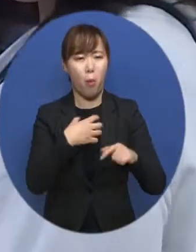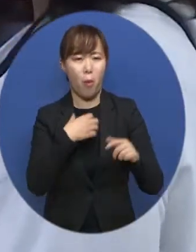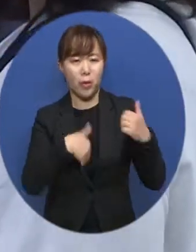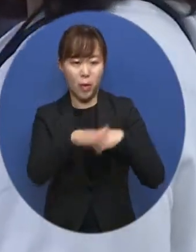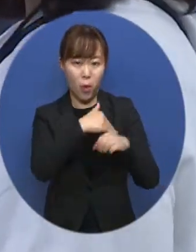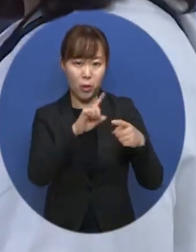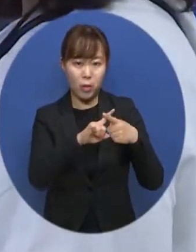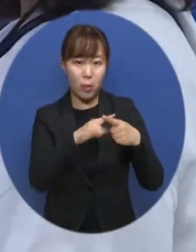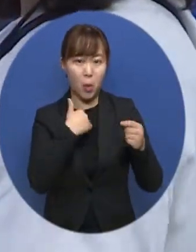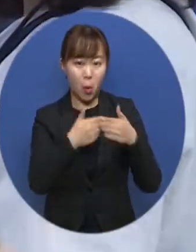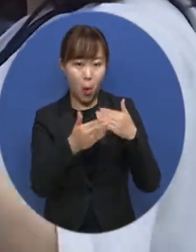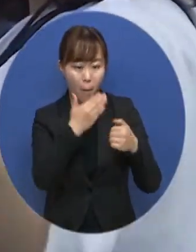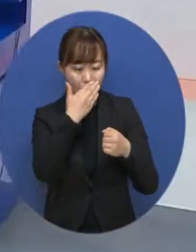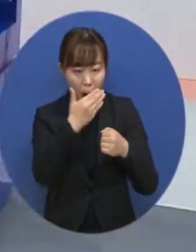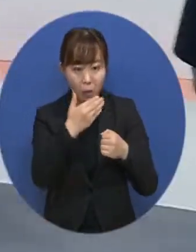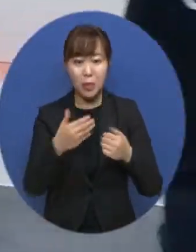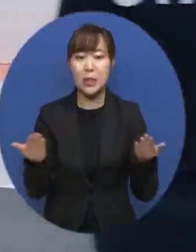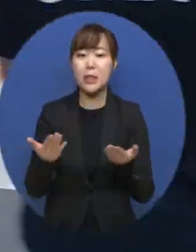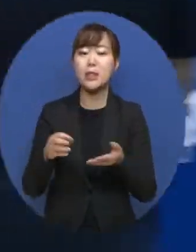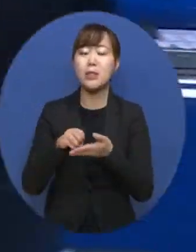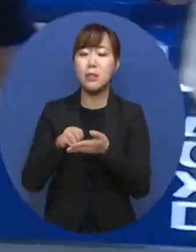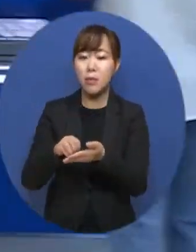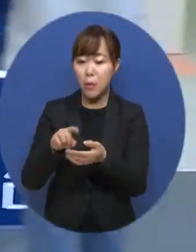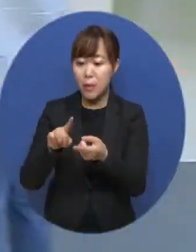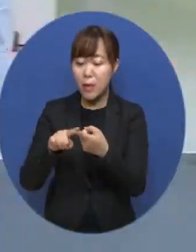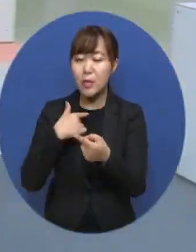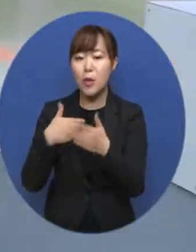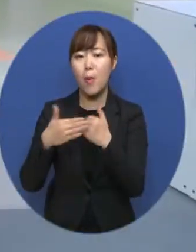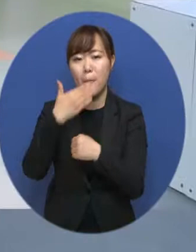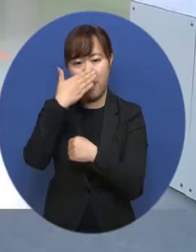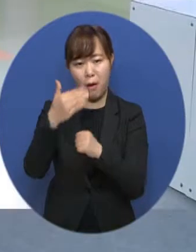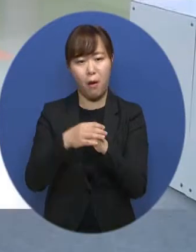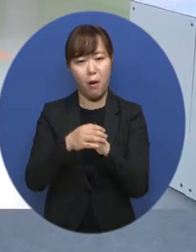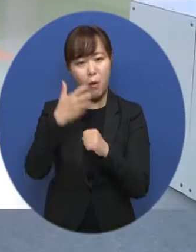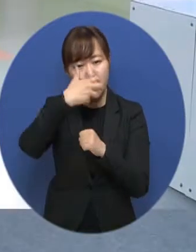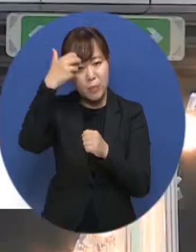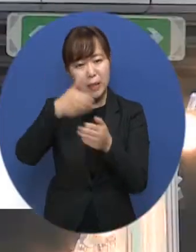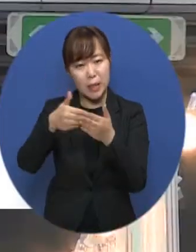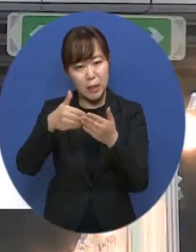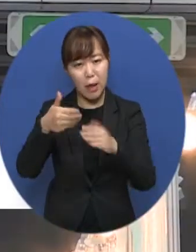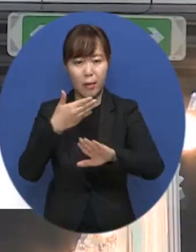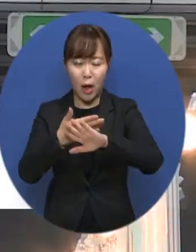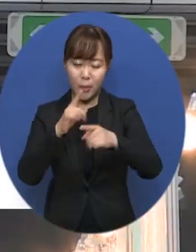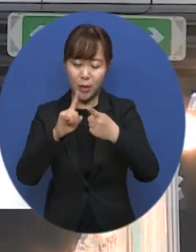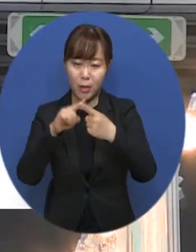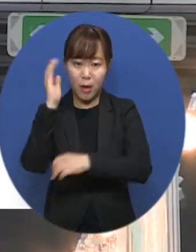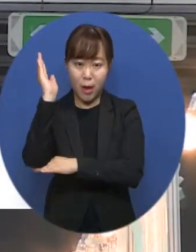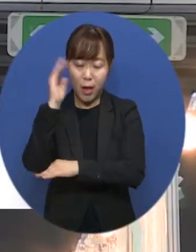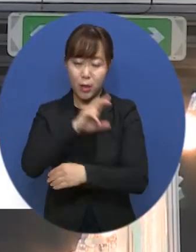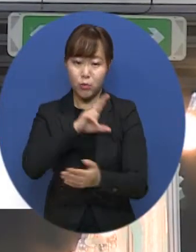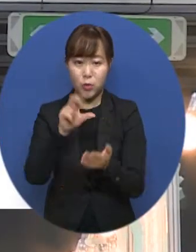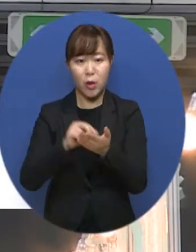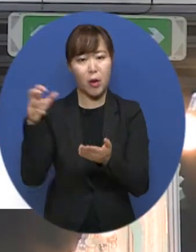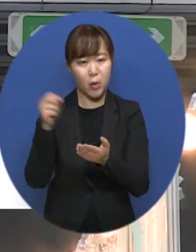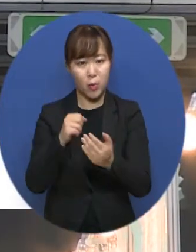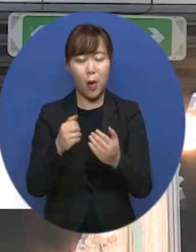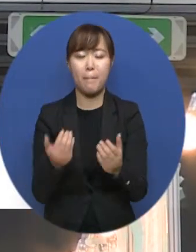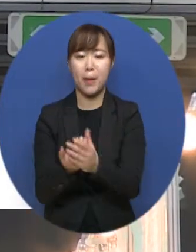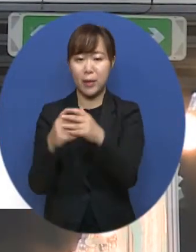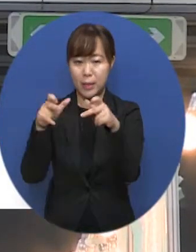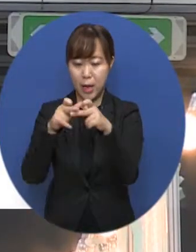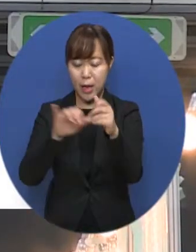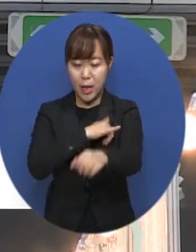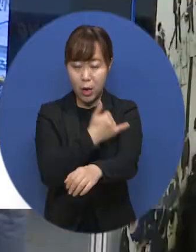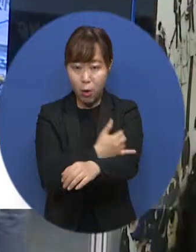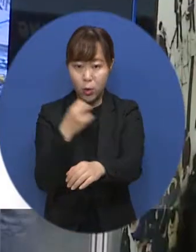때 를 경험해 보시고 직업 체험도 해볼 수 있습니다 꿈을 그리다 다름 을 말하다 라는 주제로 발달 장애인의